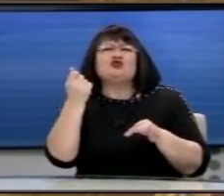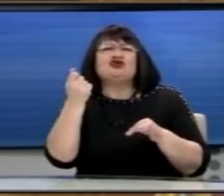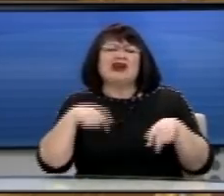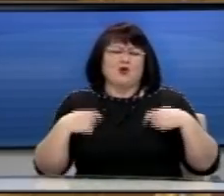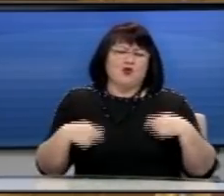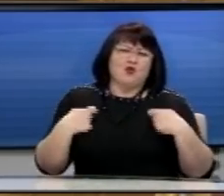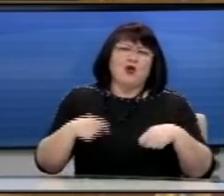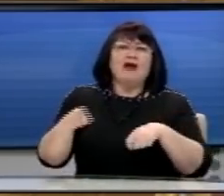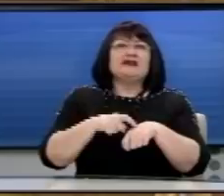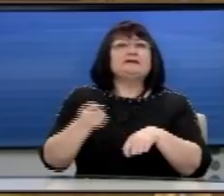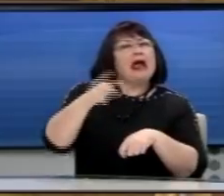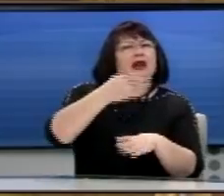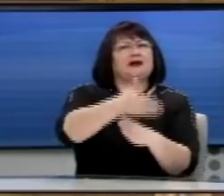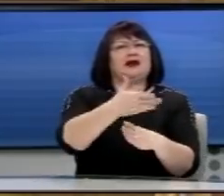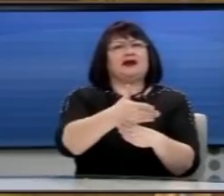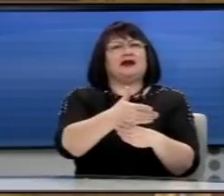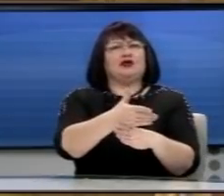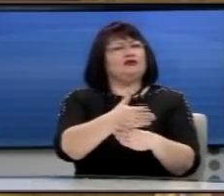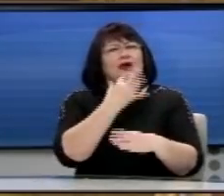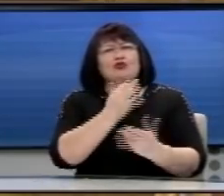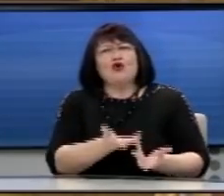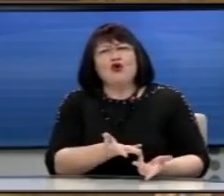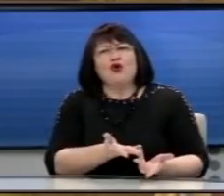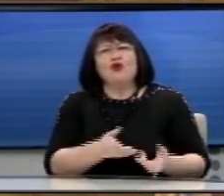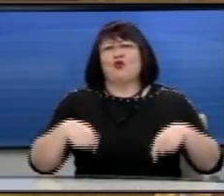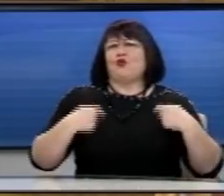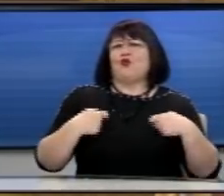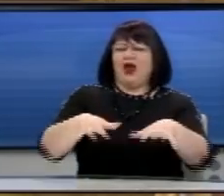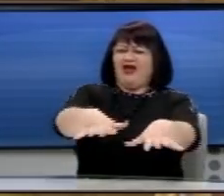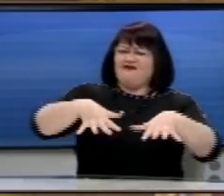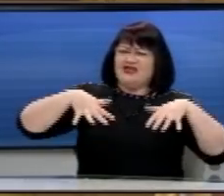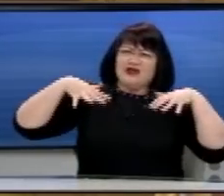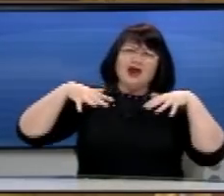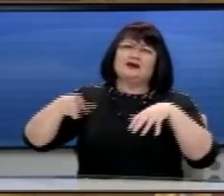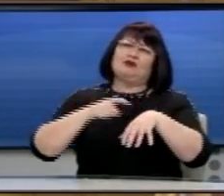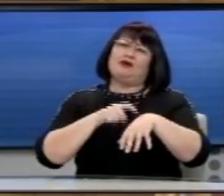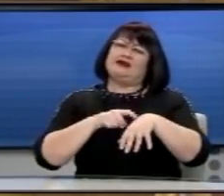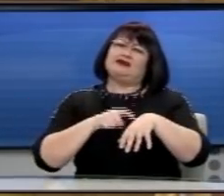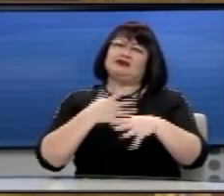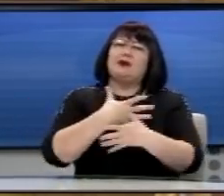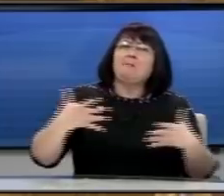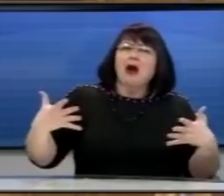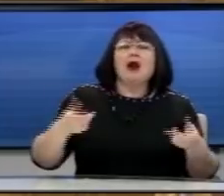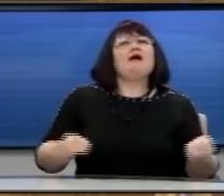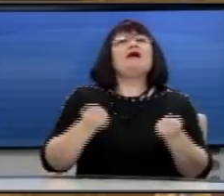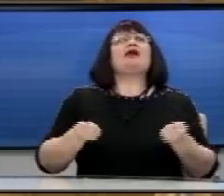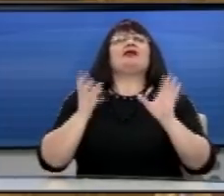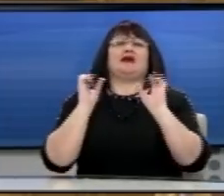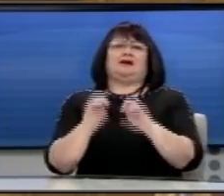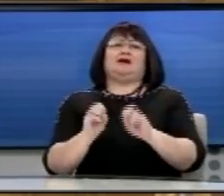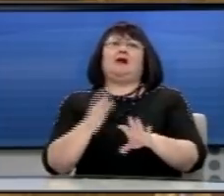την μισθώνεται σε τρίτους ή και από τα διάφορα κυριλαί αμφιθέατρα που ακόμα και τώρα δεν αξιοποιούνται για